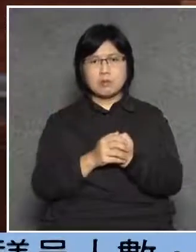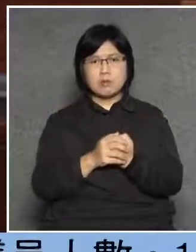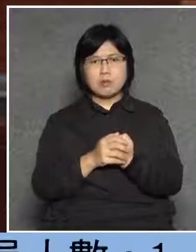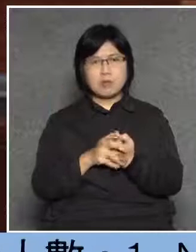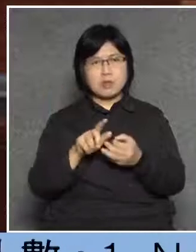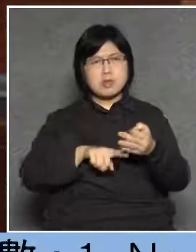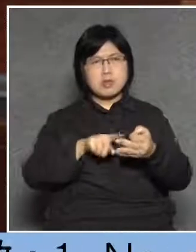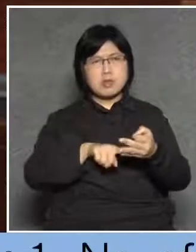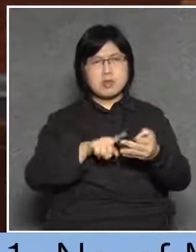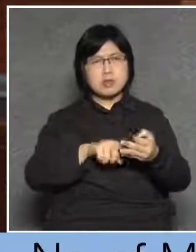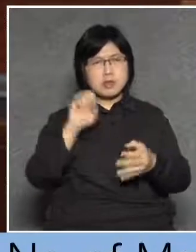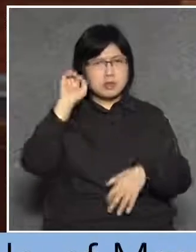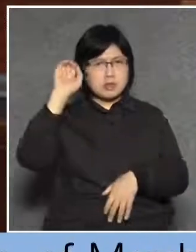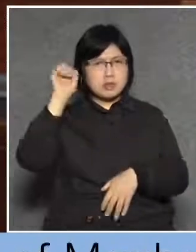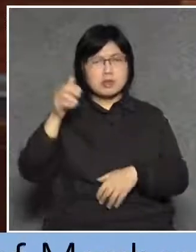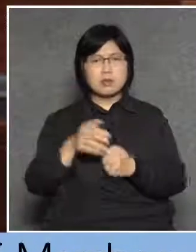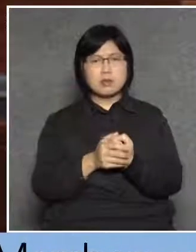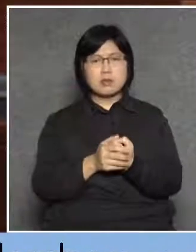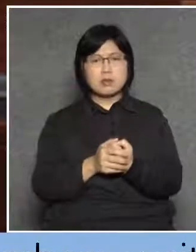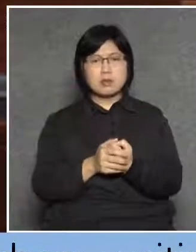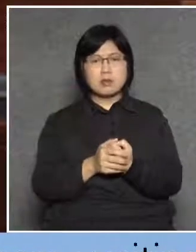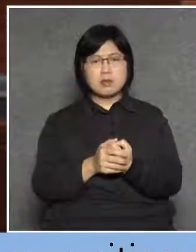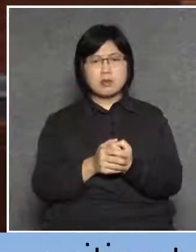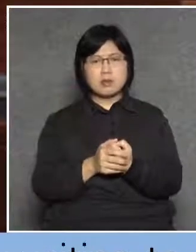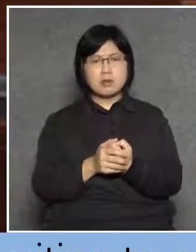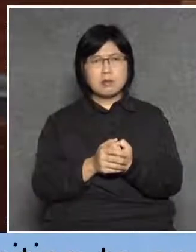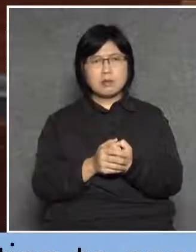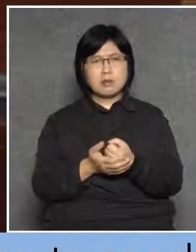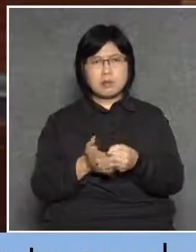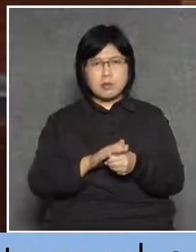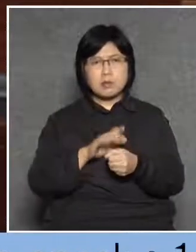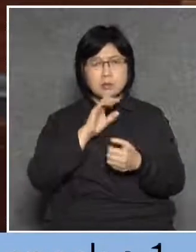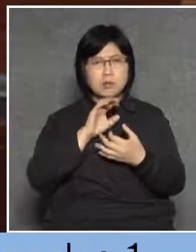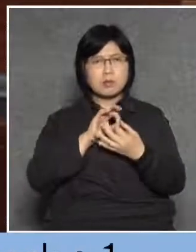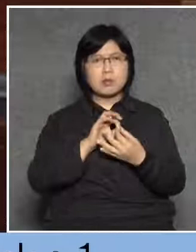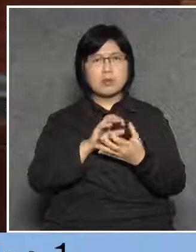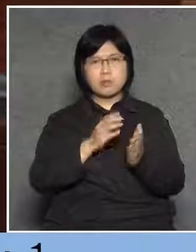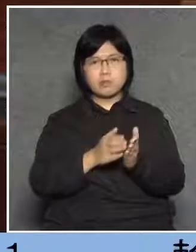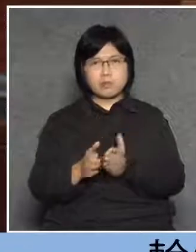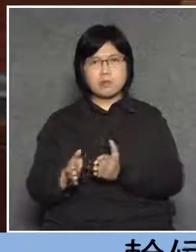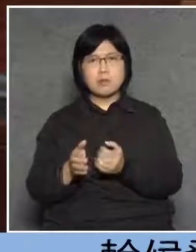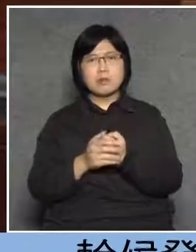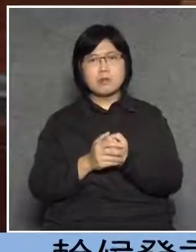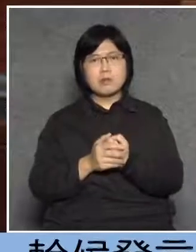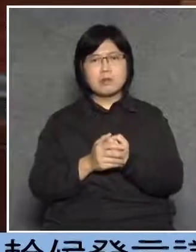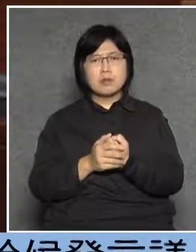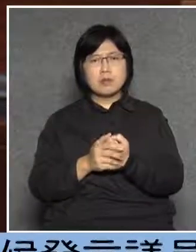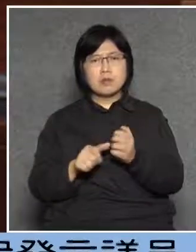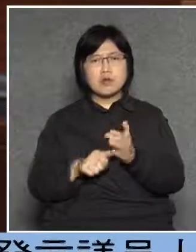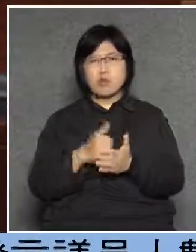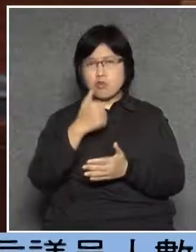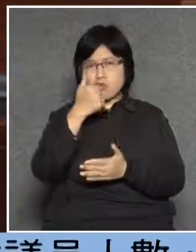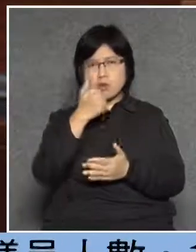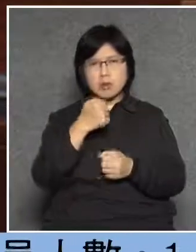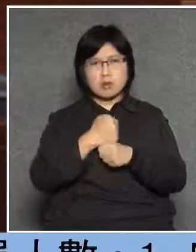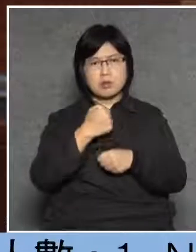谓建议呢，去这个的修补有关这个的制度，所谓这个最佳執